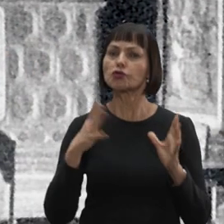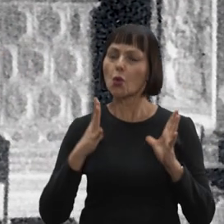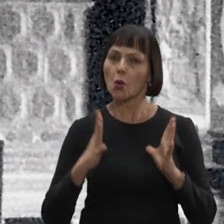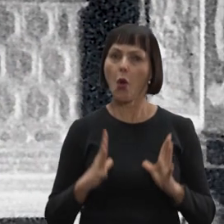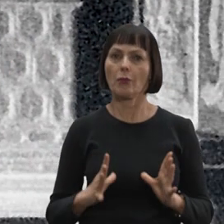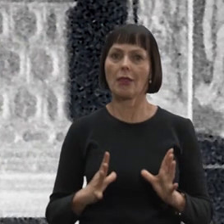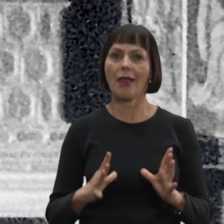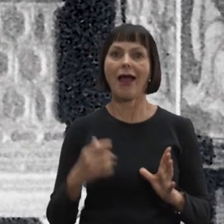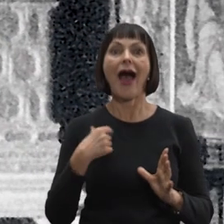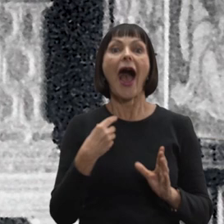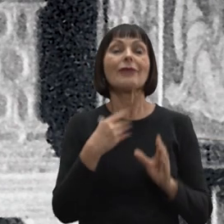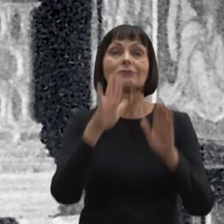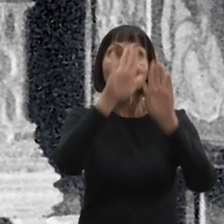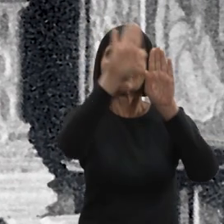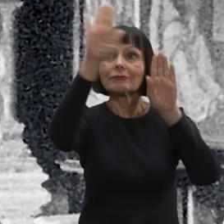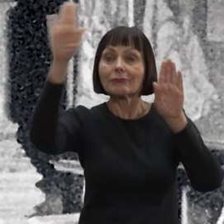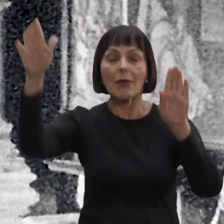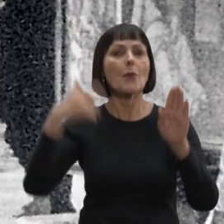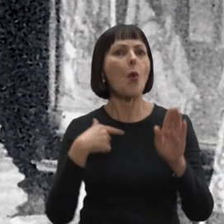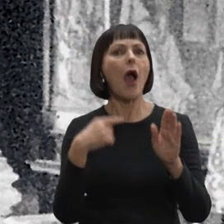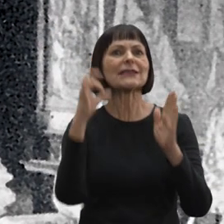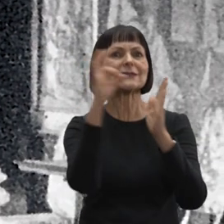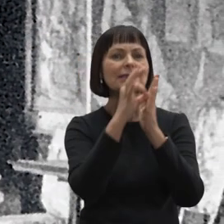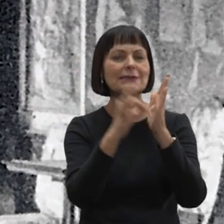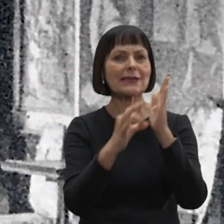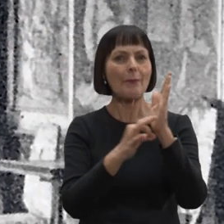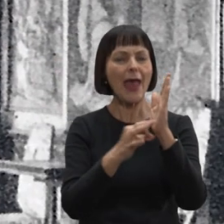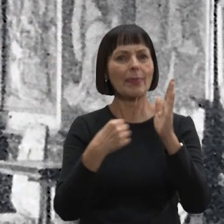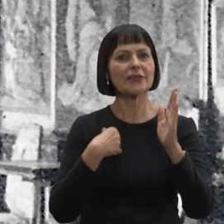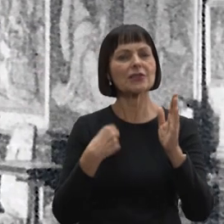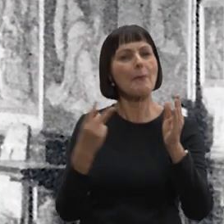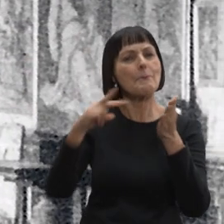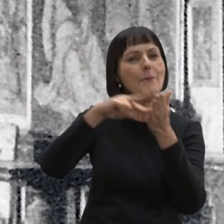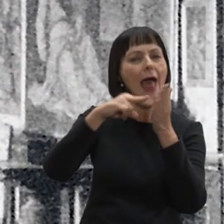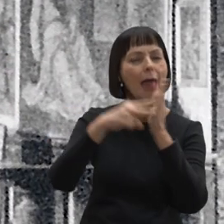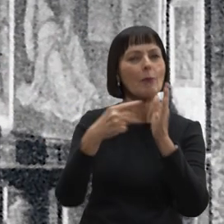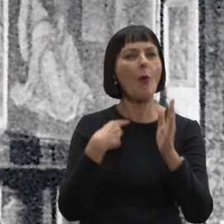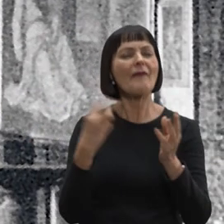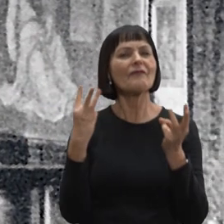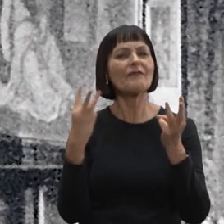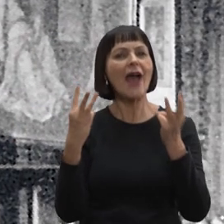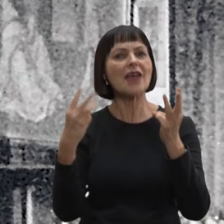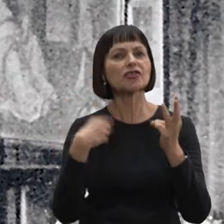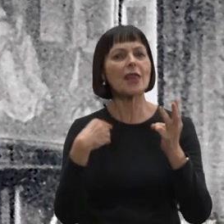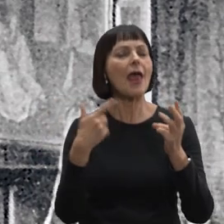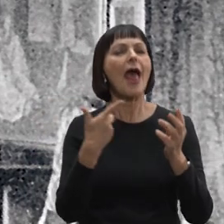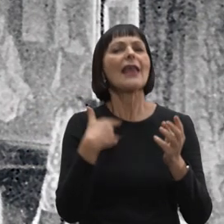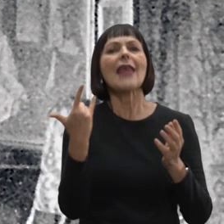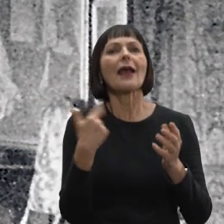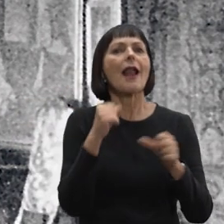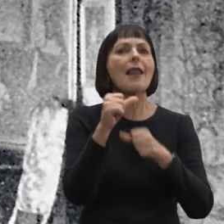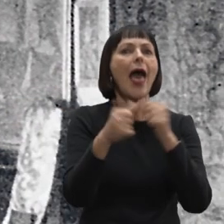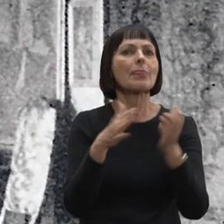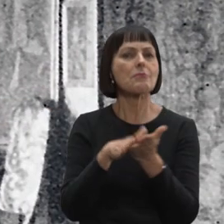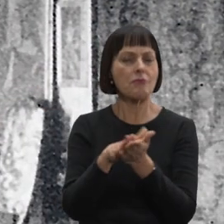ramy. Dzieła ułożone były w sposób systematyczny. W ich rozmieszczeniu zwracano uwagę na formaty oraz